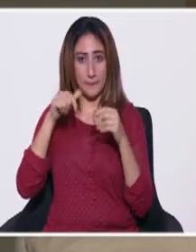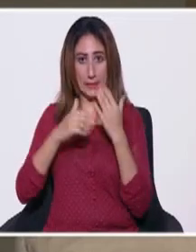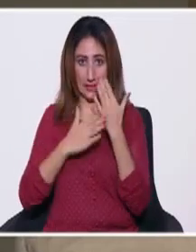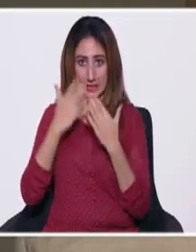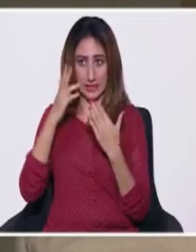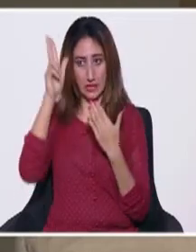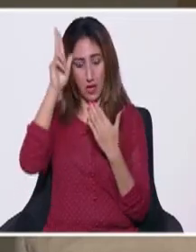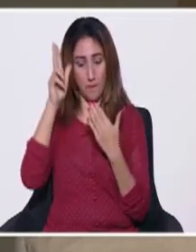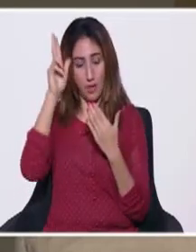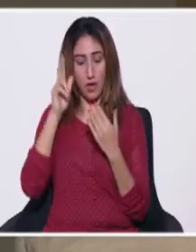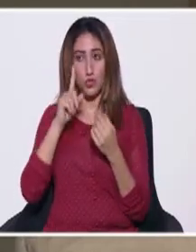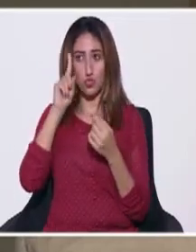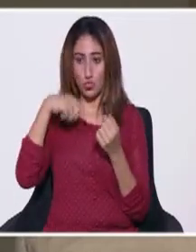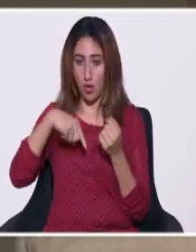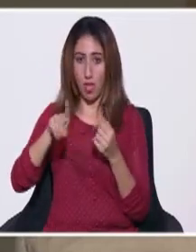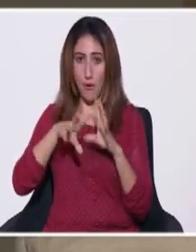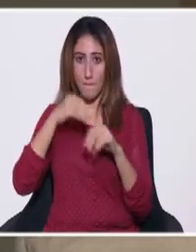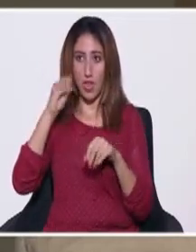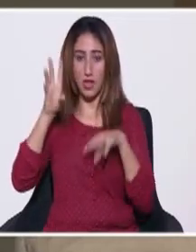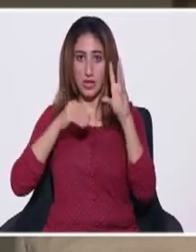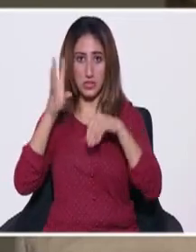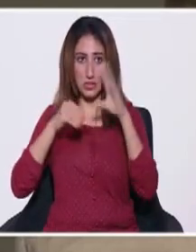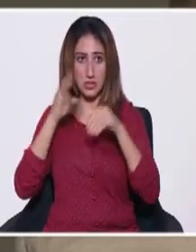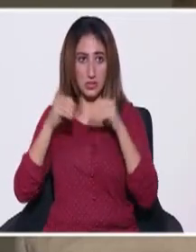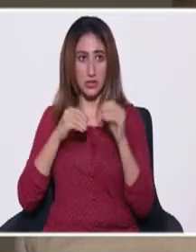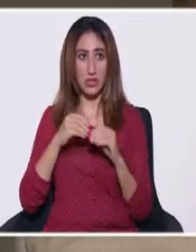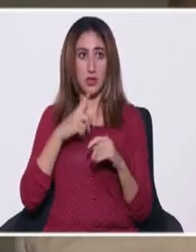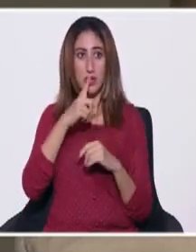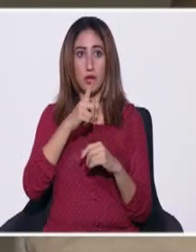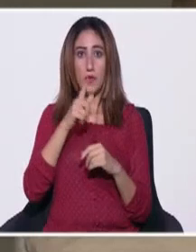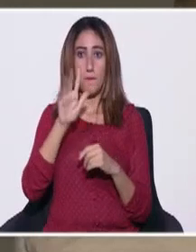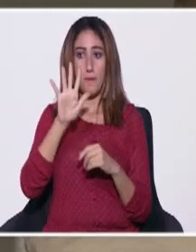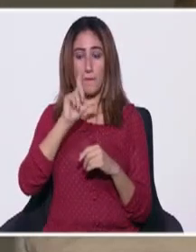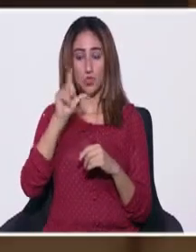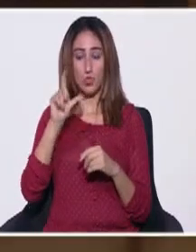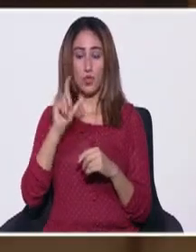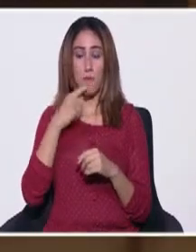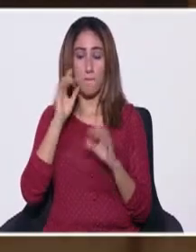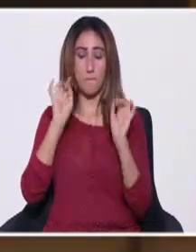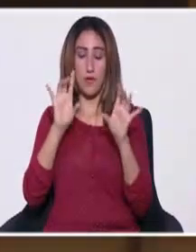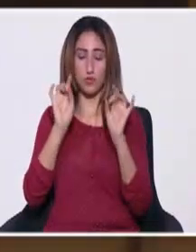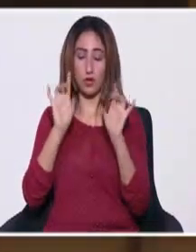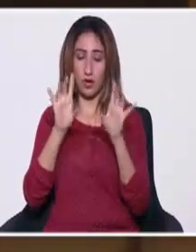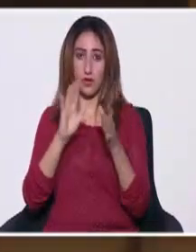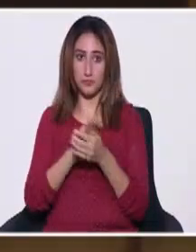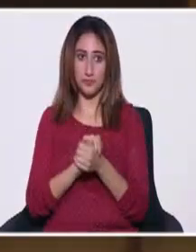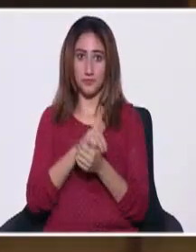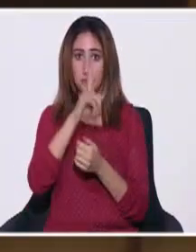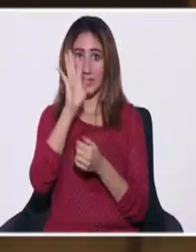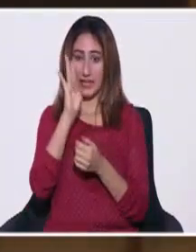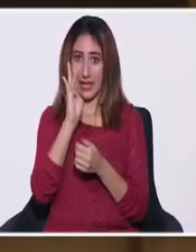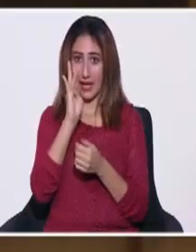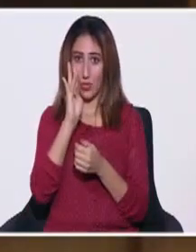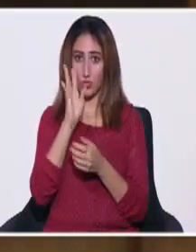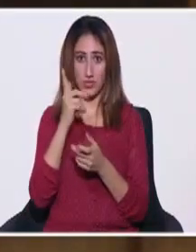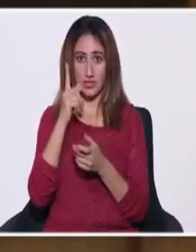مجموعة قصصية بنتهي منها إن شاء الله، وهتصدر في برضو خلال 5 شهور ما شاء الله. لما جيت ترتبط وتتزوج هل كان